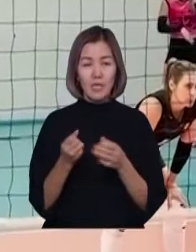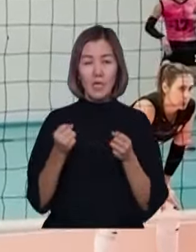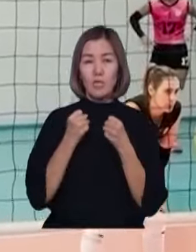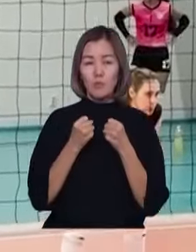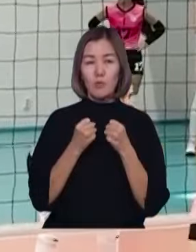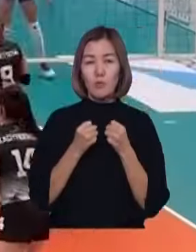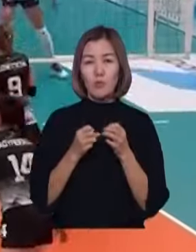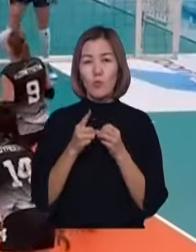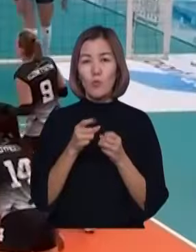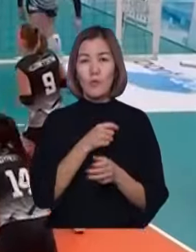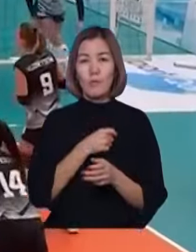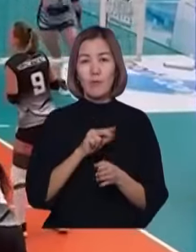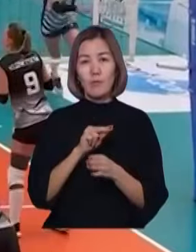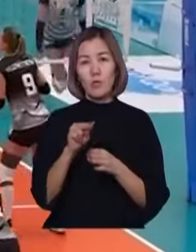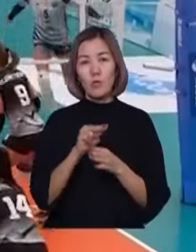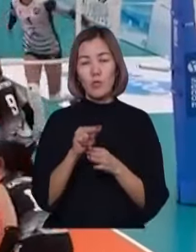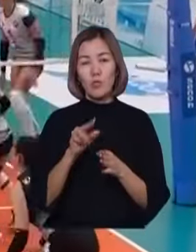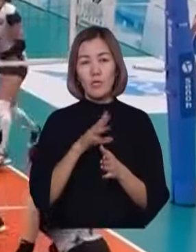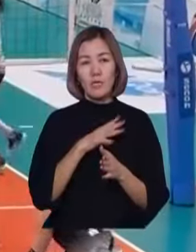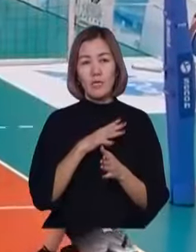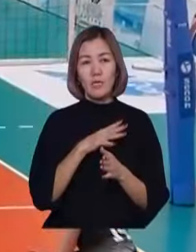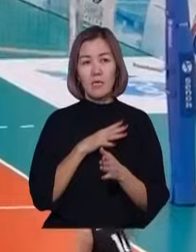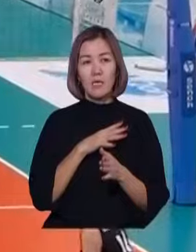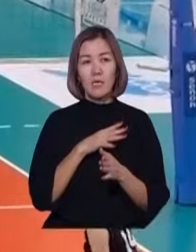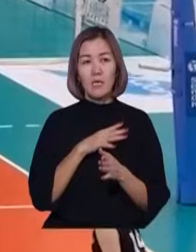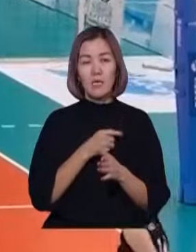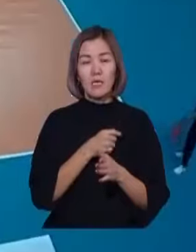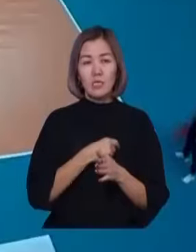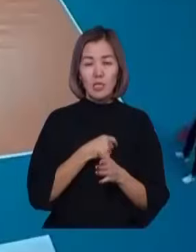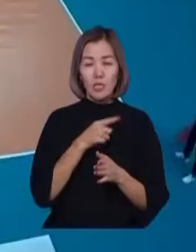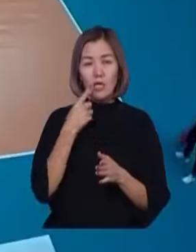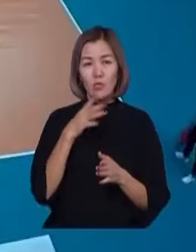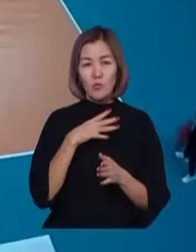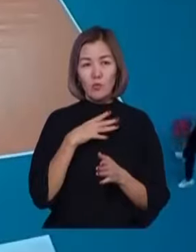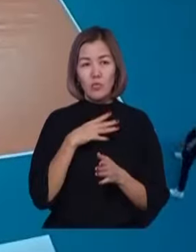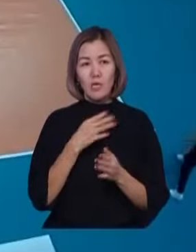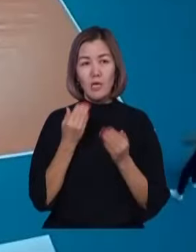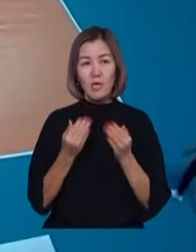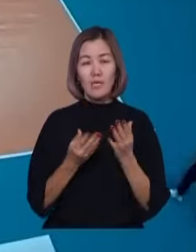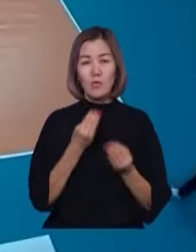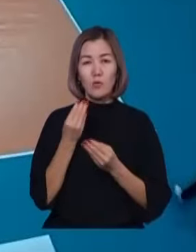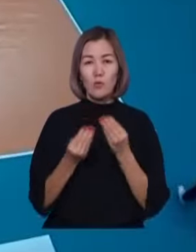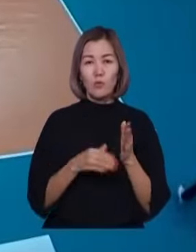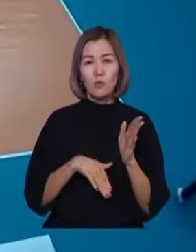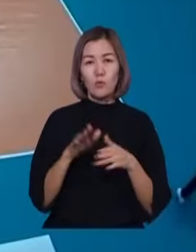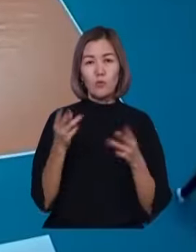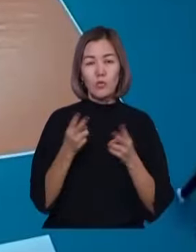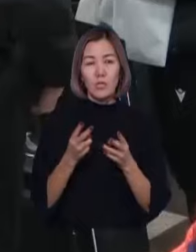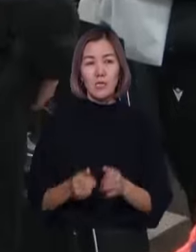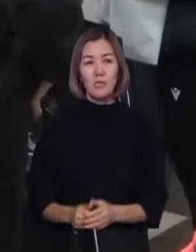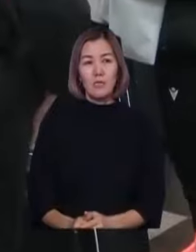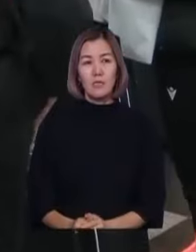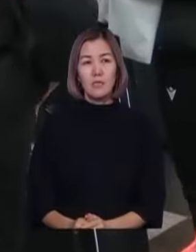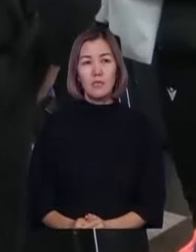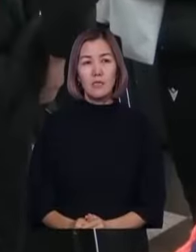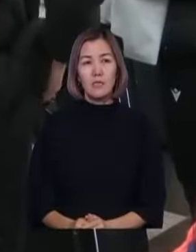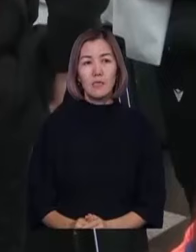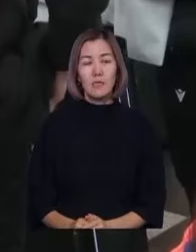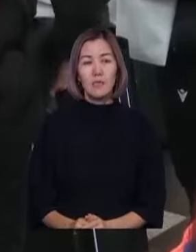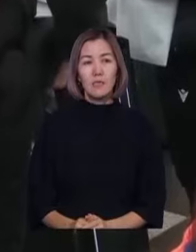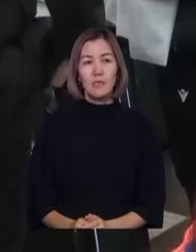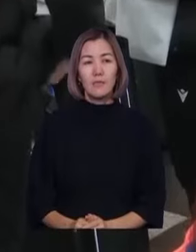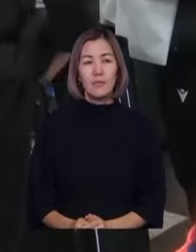бәсекеде 11 бапкер бабына келтіріп отырған, ал жаттықтырушылардың сөзінше әлі де ойыншыларды шыңдай түсу керек. Можем сказать,